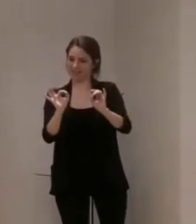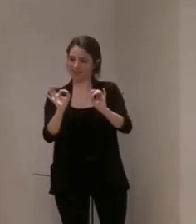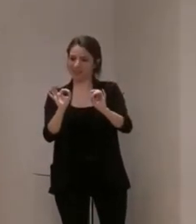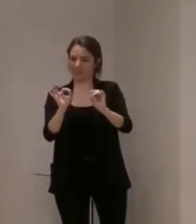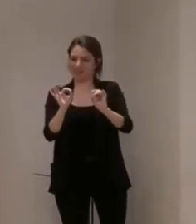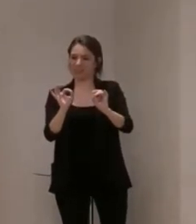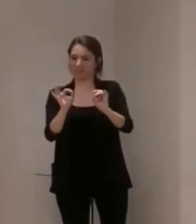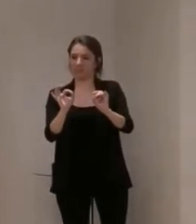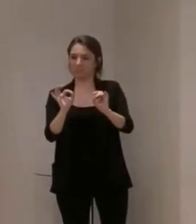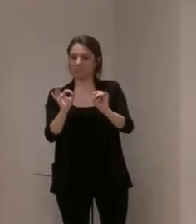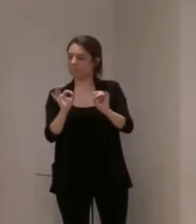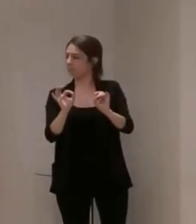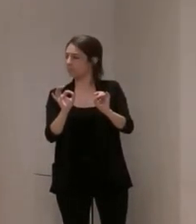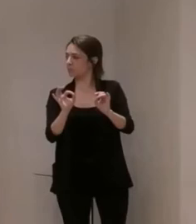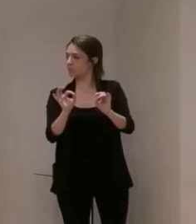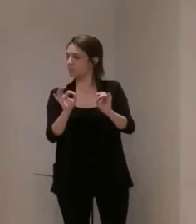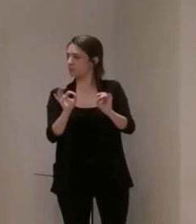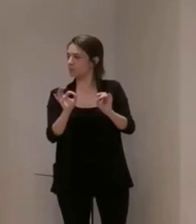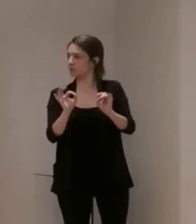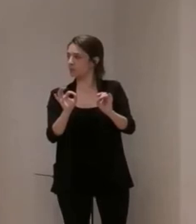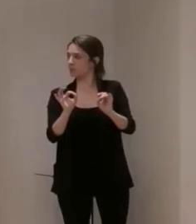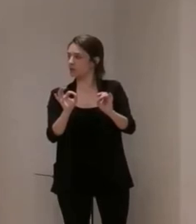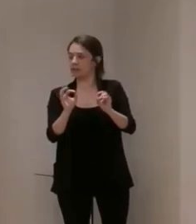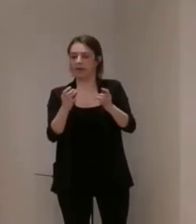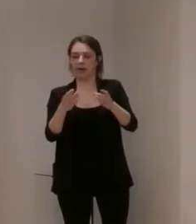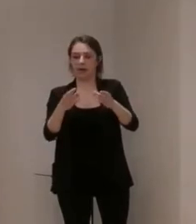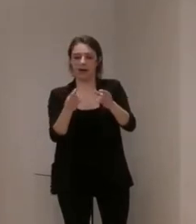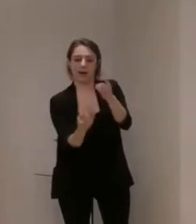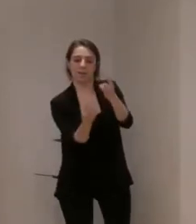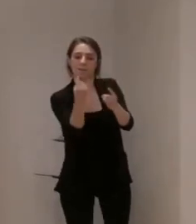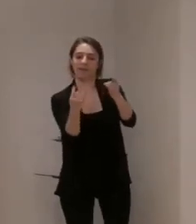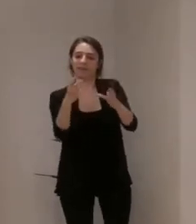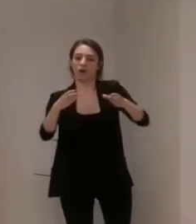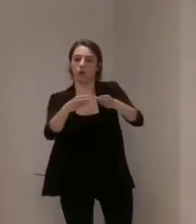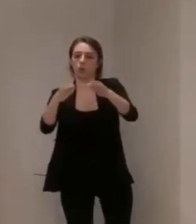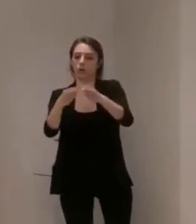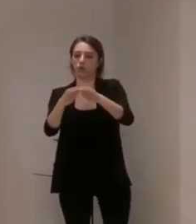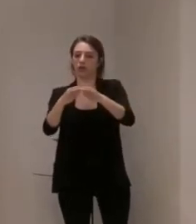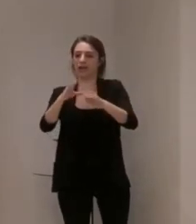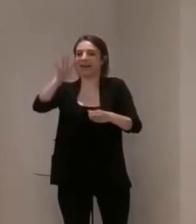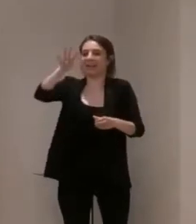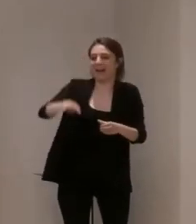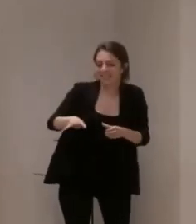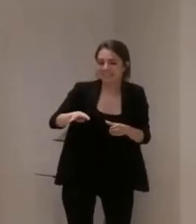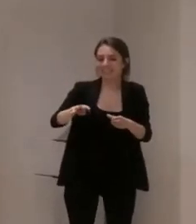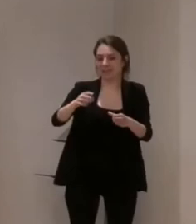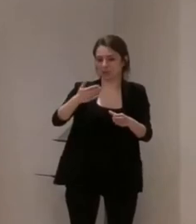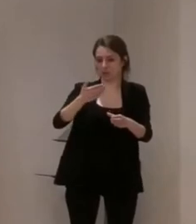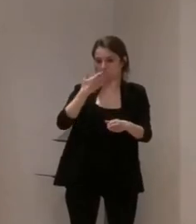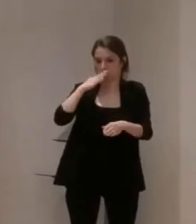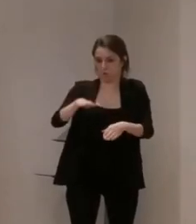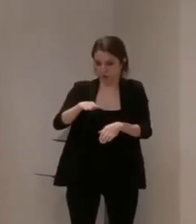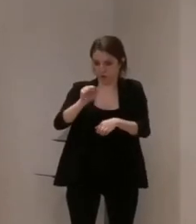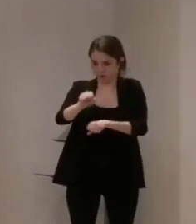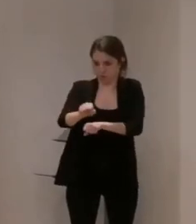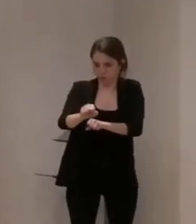esclafats al final de la Primera República, va sorgint el catalanisme, va sorgint el moviment obrer,